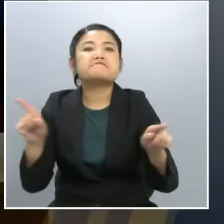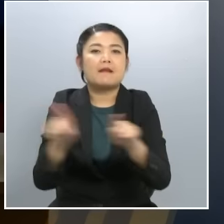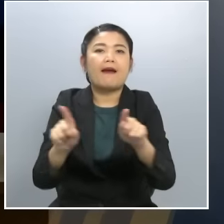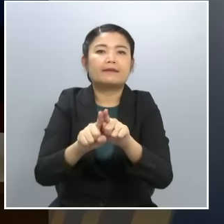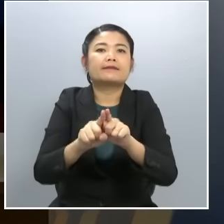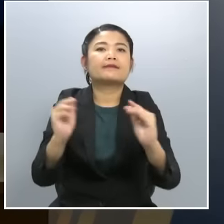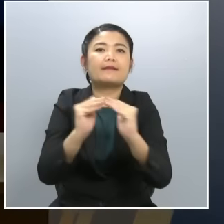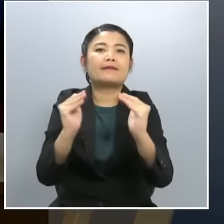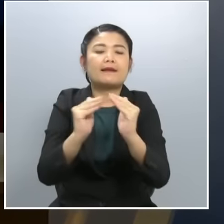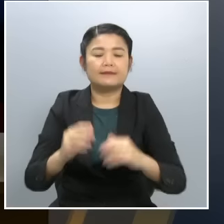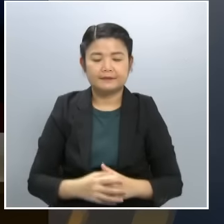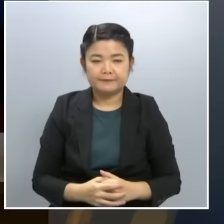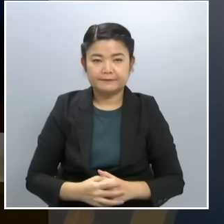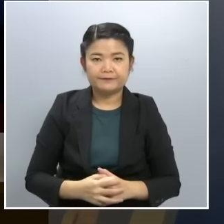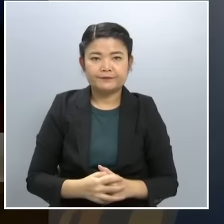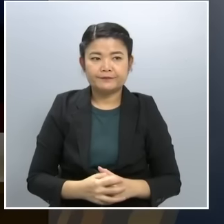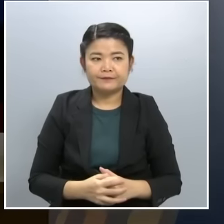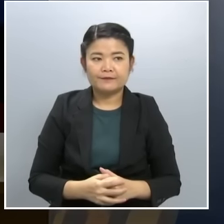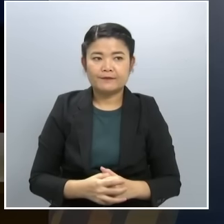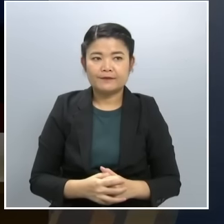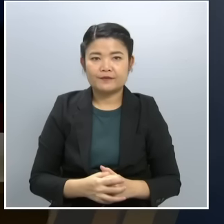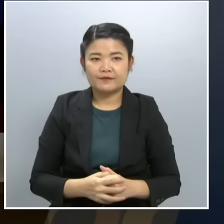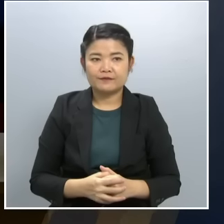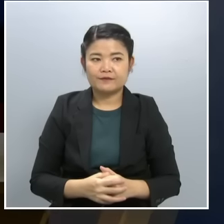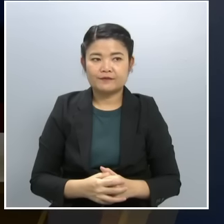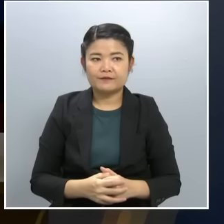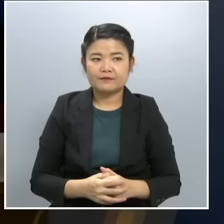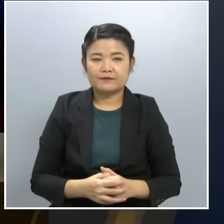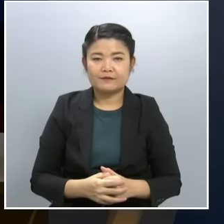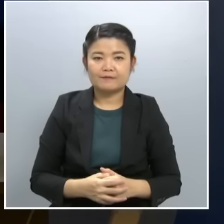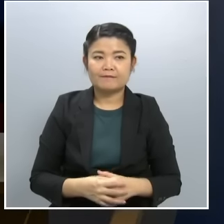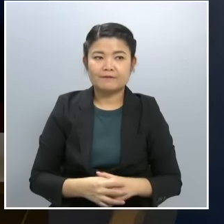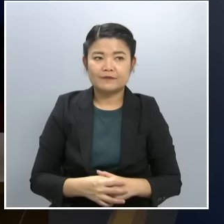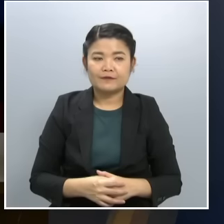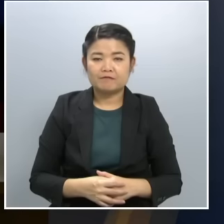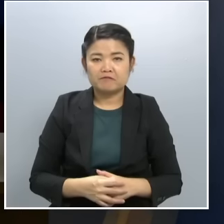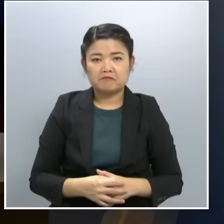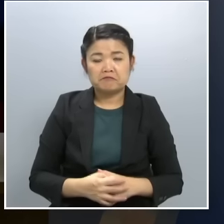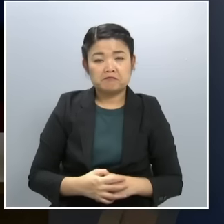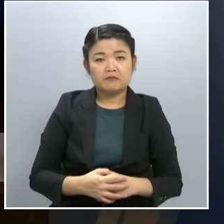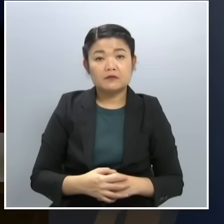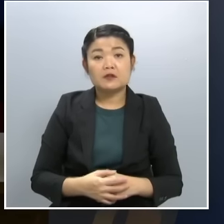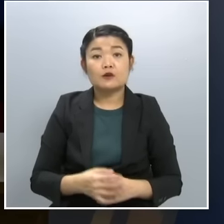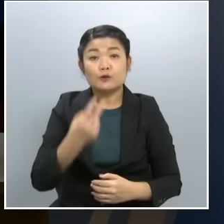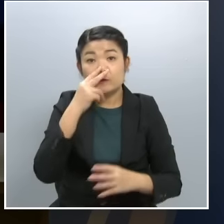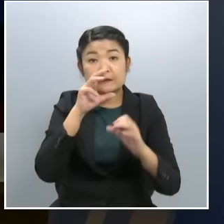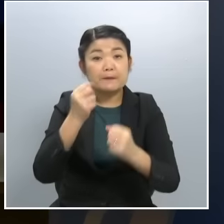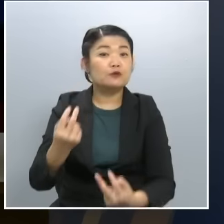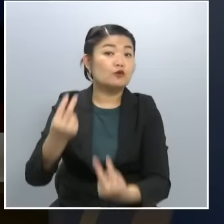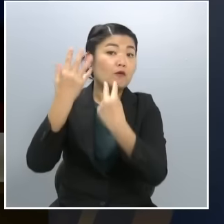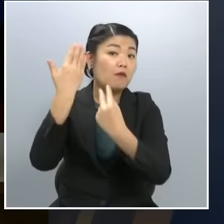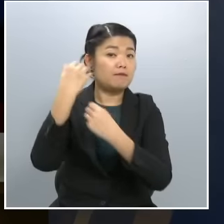นั้นหลังจากปรากฏการณ์นี้ก็เป็นที่ทราบกันในเวลาต่อมาหลายคนนึกไม่ถึงก็มีการย้อนกลับไปเมื่อปี